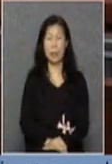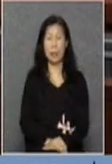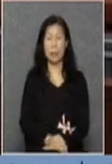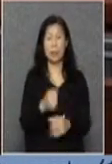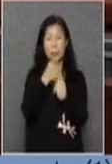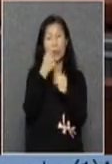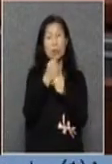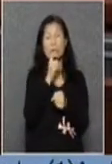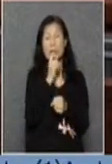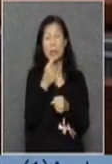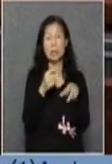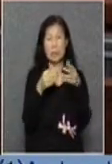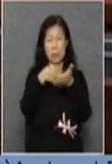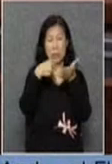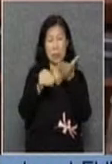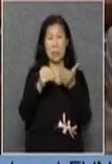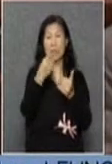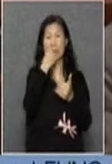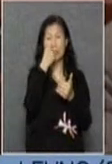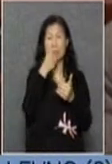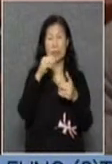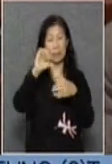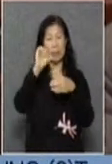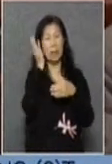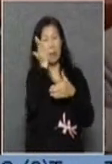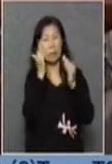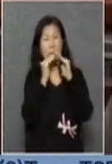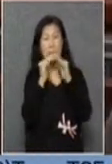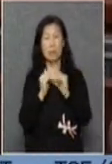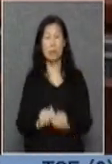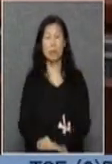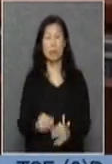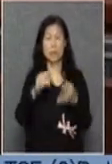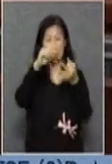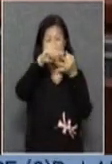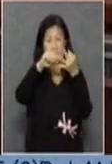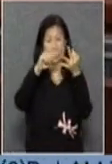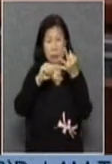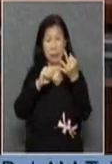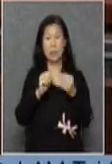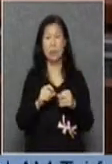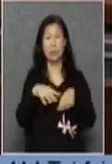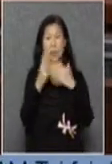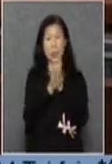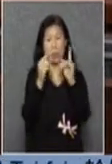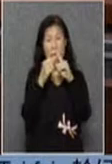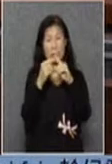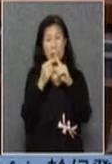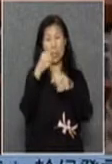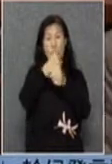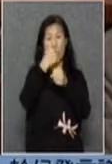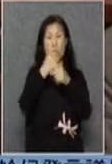業，零售、食肆同埋酒店咧，呢幾個行業咧係佔用咗我哋嘅勞動人口